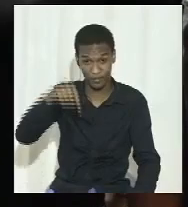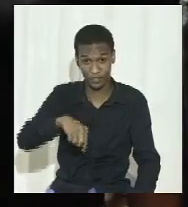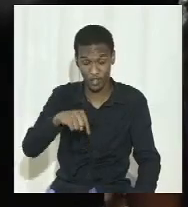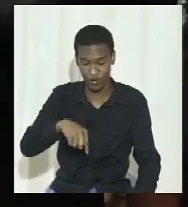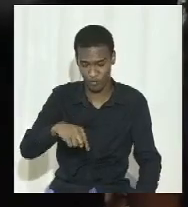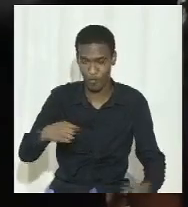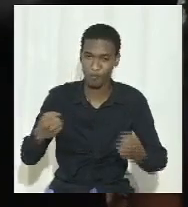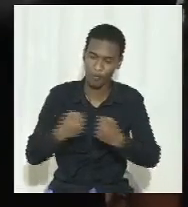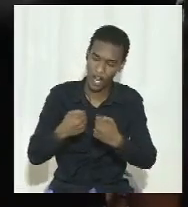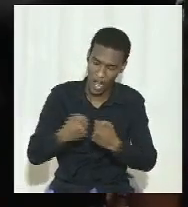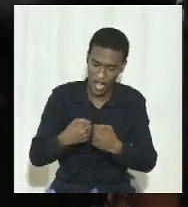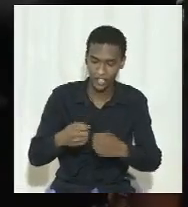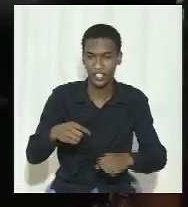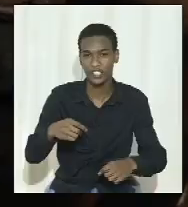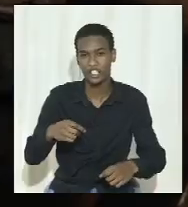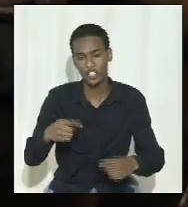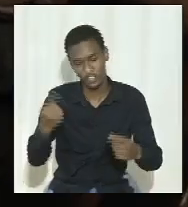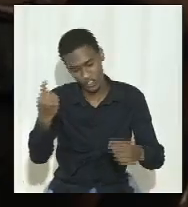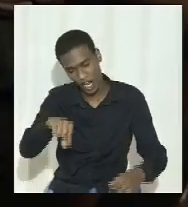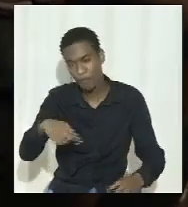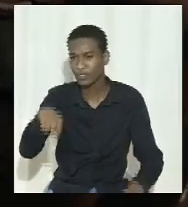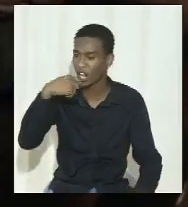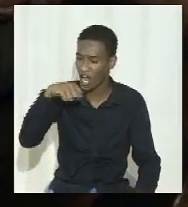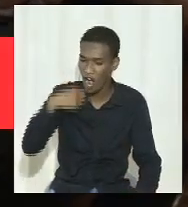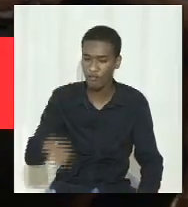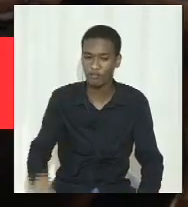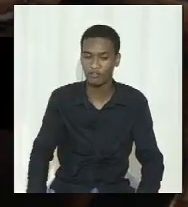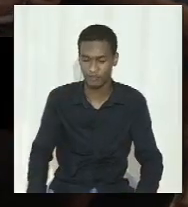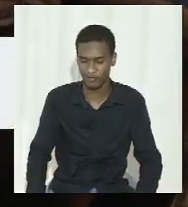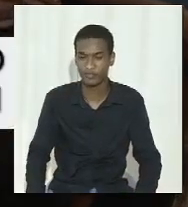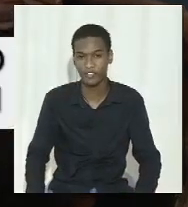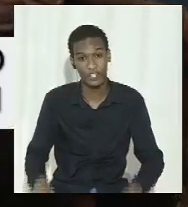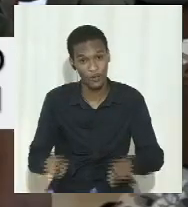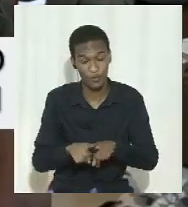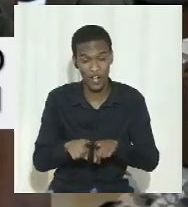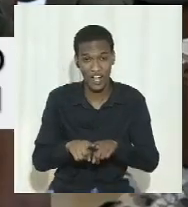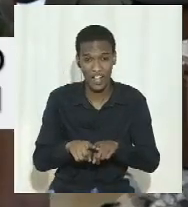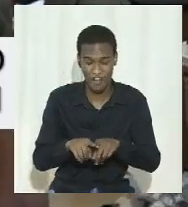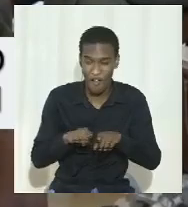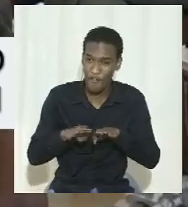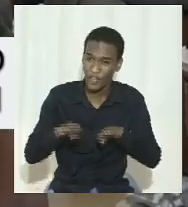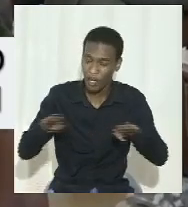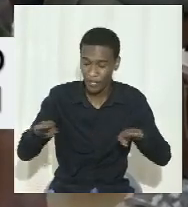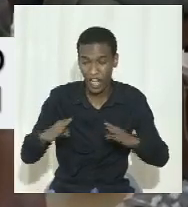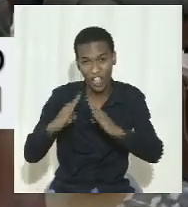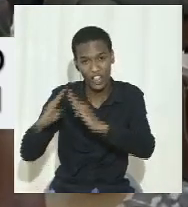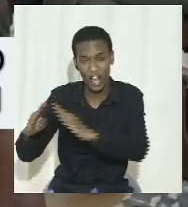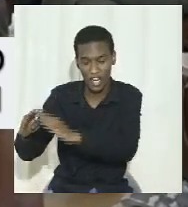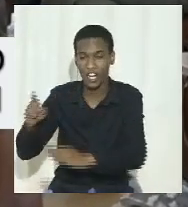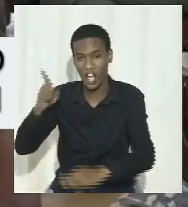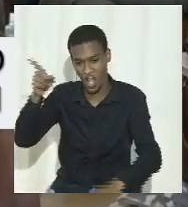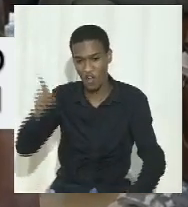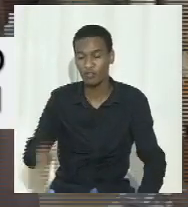amin'ny tsy fanjaran-tsakafo eo amin'ny fanjaim-pahalemana indray dia tantara kehitriny tsy dia mahomby ny fampiarana ny dina